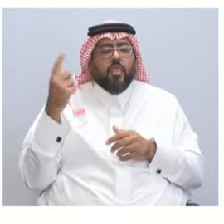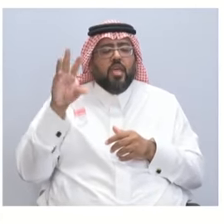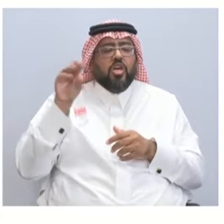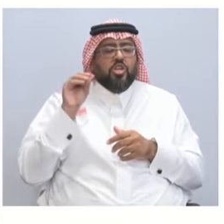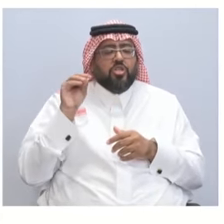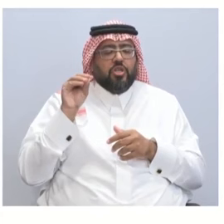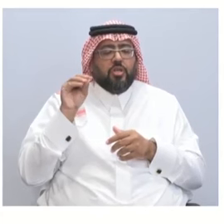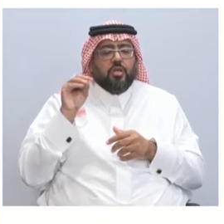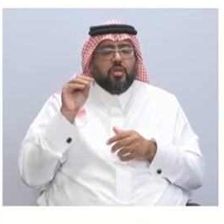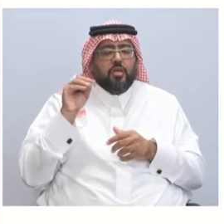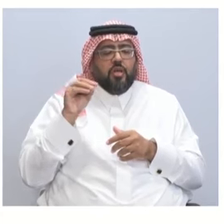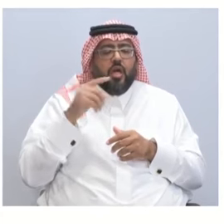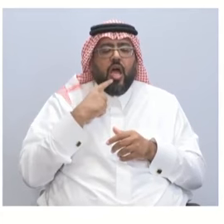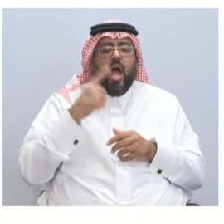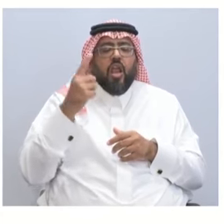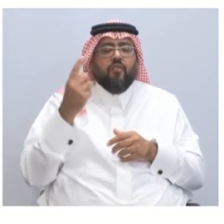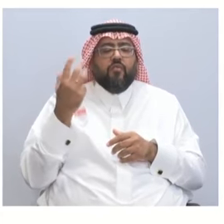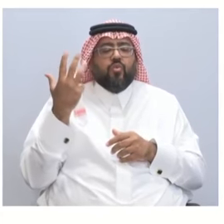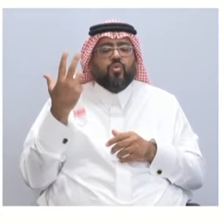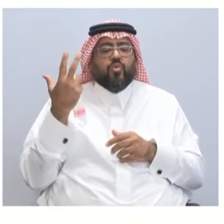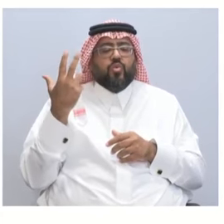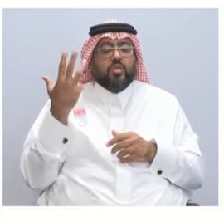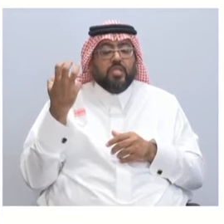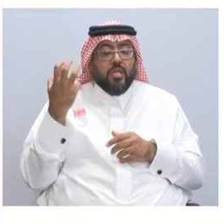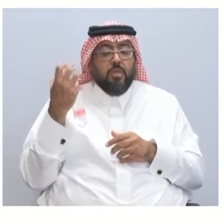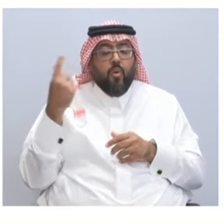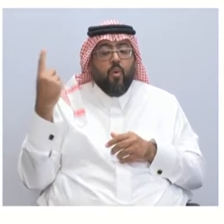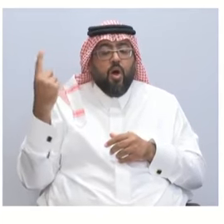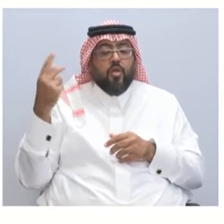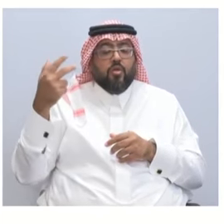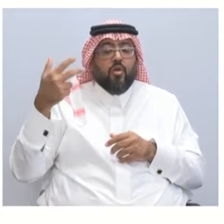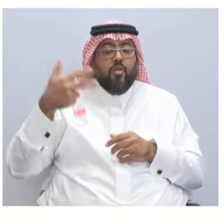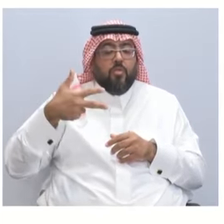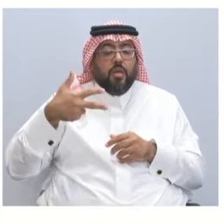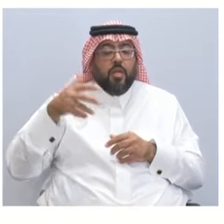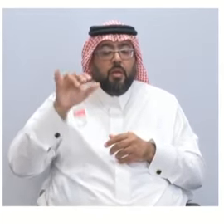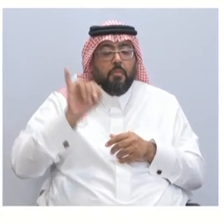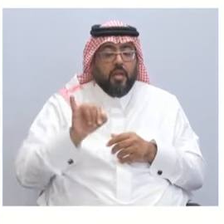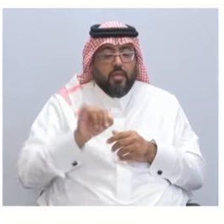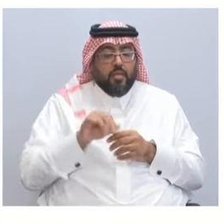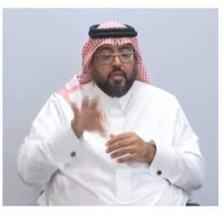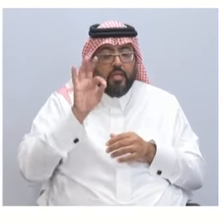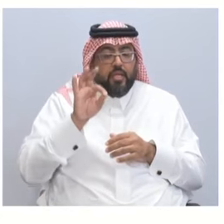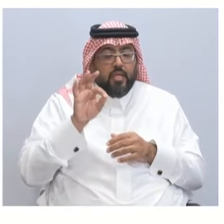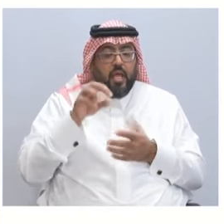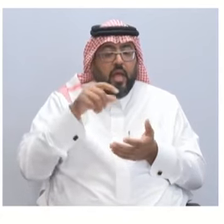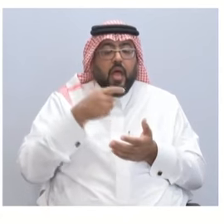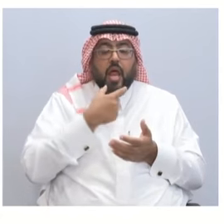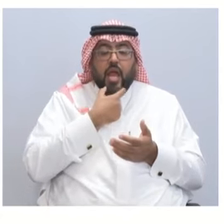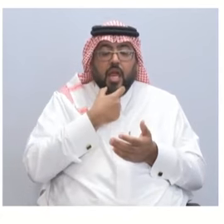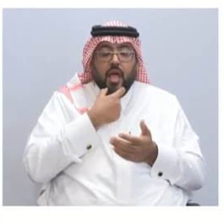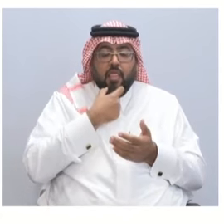هجري عام 1981 ميلادي واختيرت مدينه